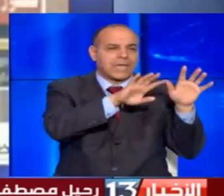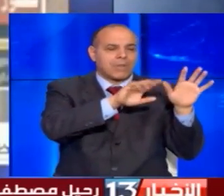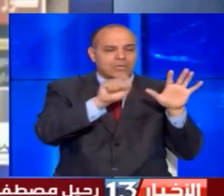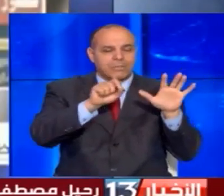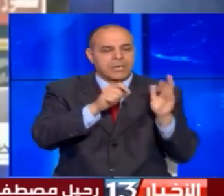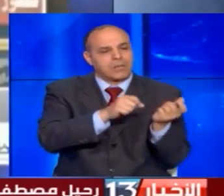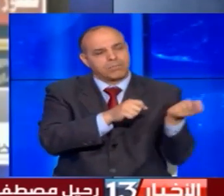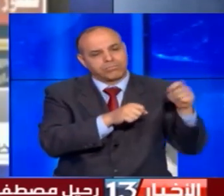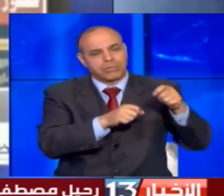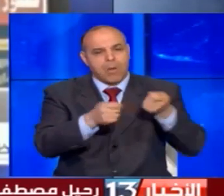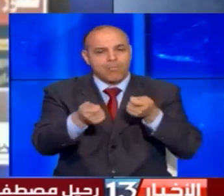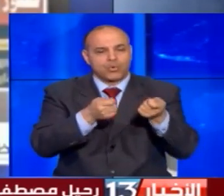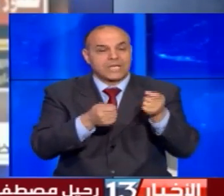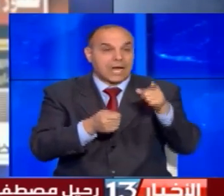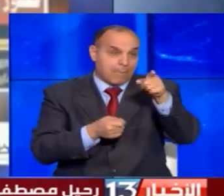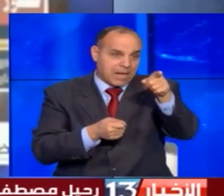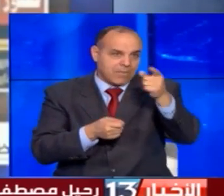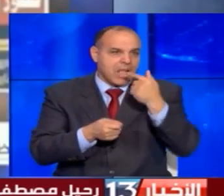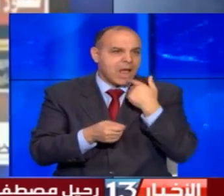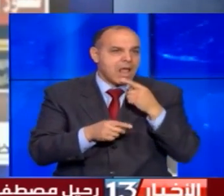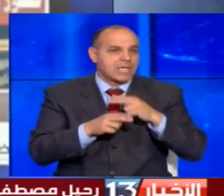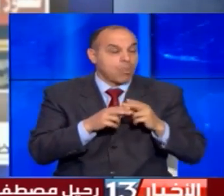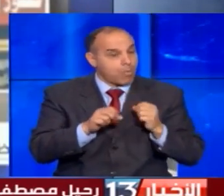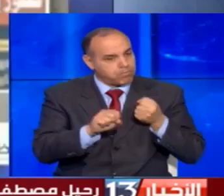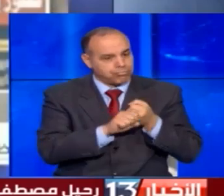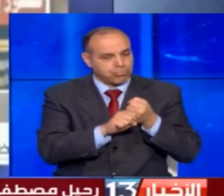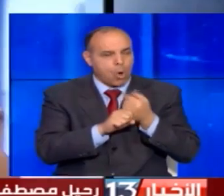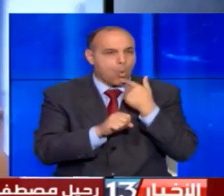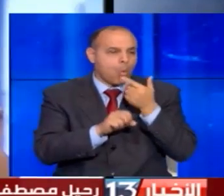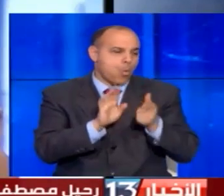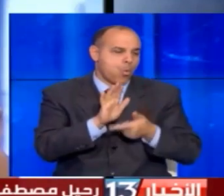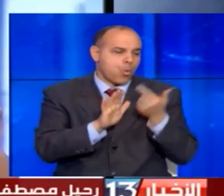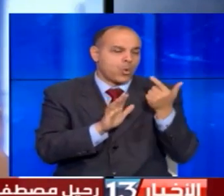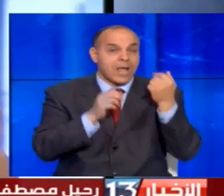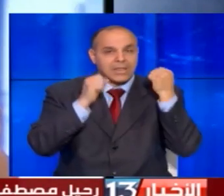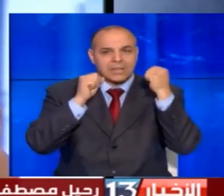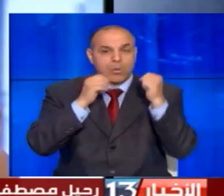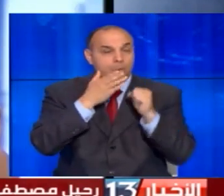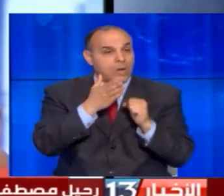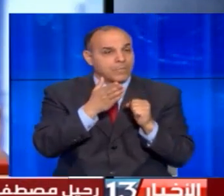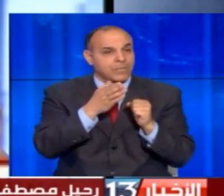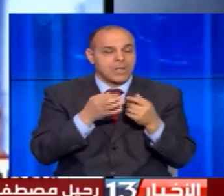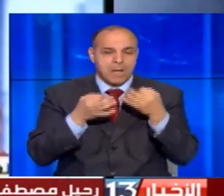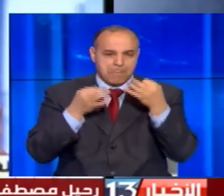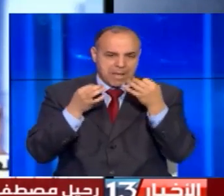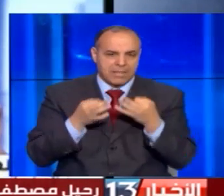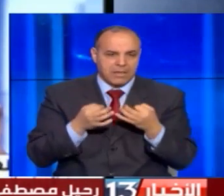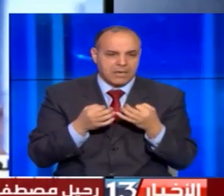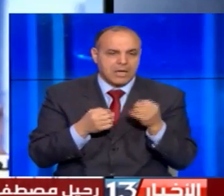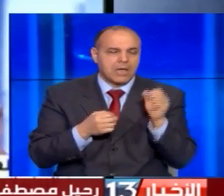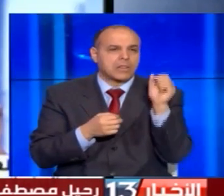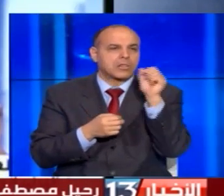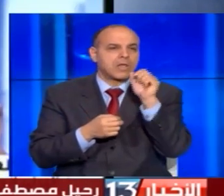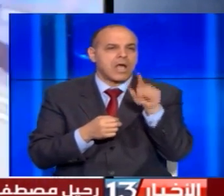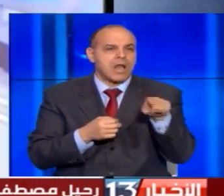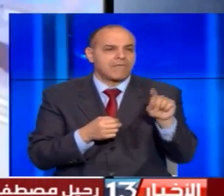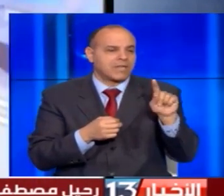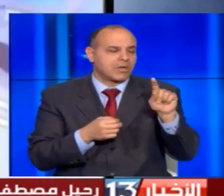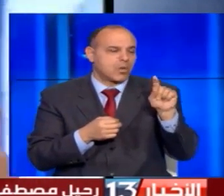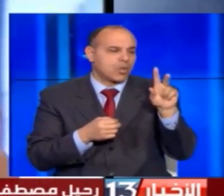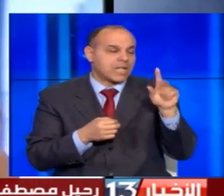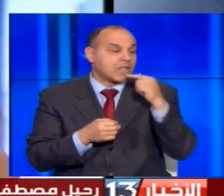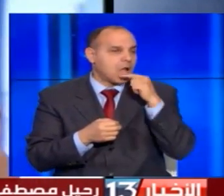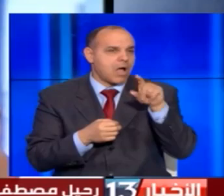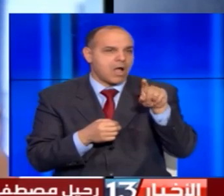عين مديرا عليه عاد اسمه بقوة في السنوات الأولى للثورة وتحديدا في 13 و2000